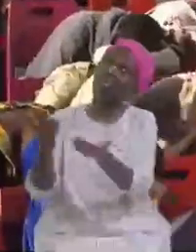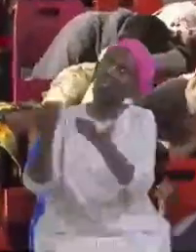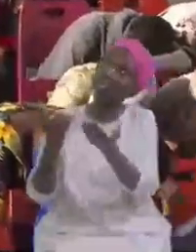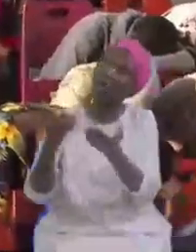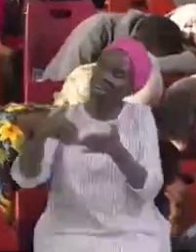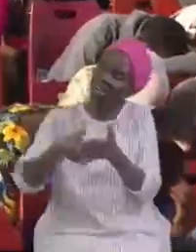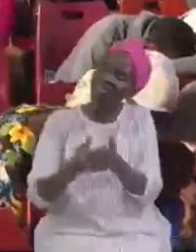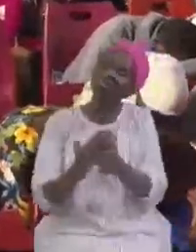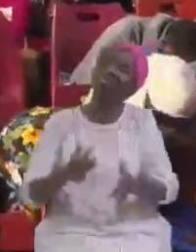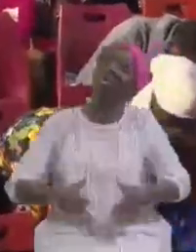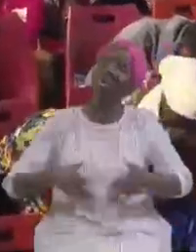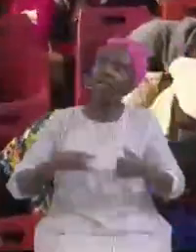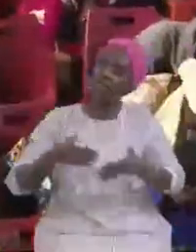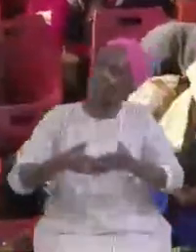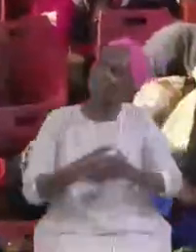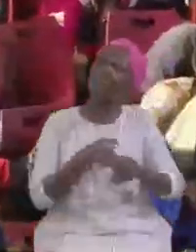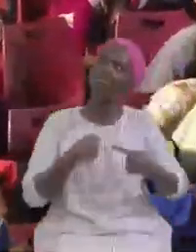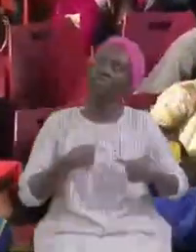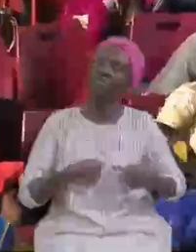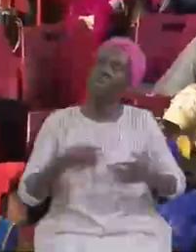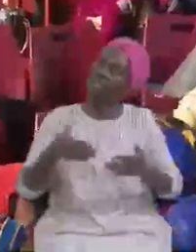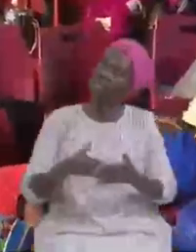Je veux ta régénération, une vie renouvelée,